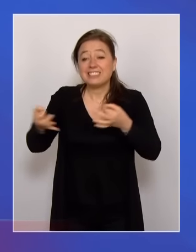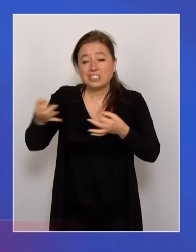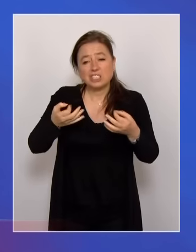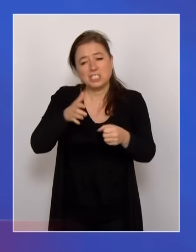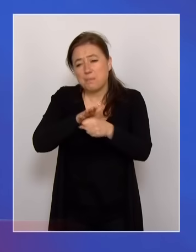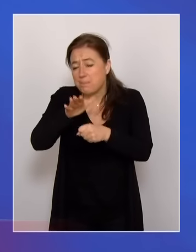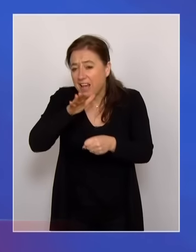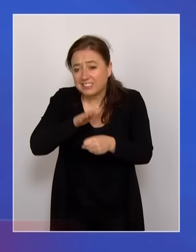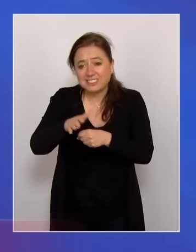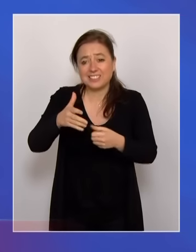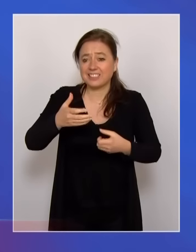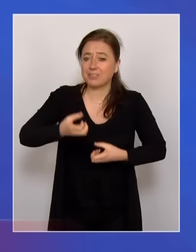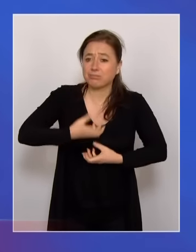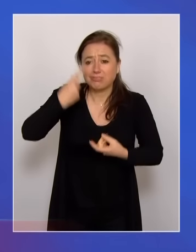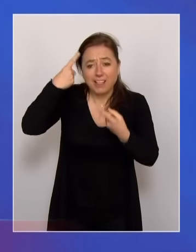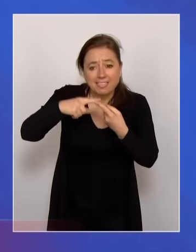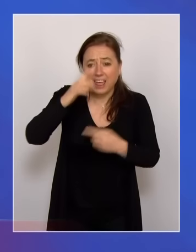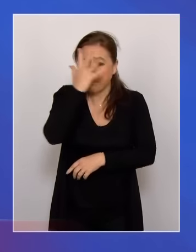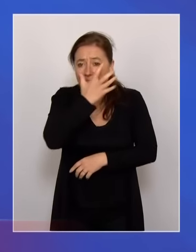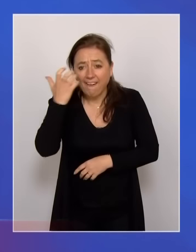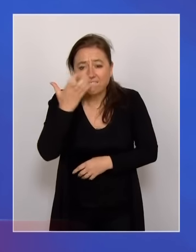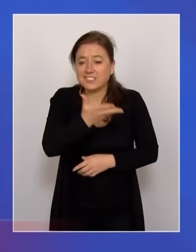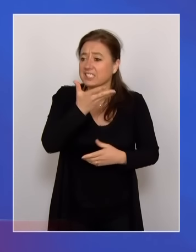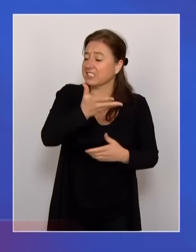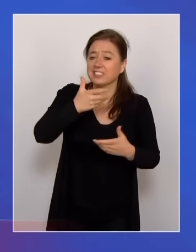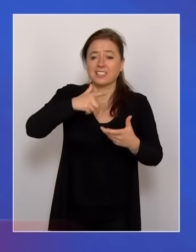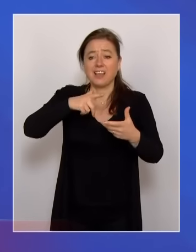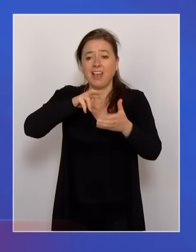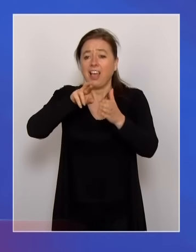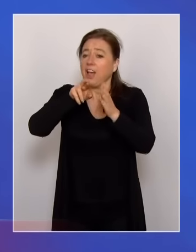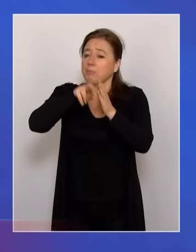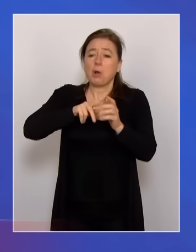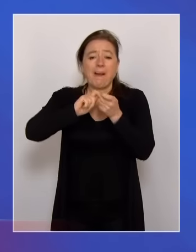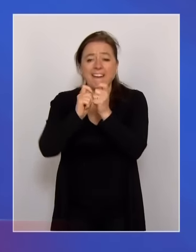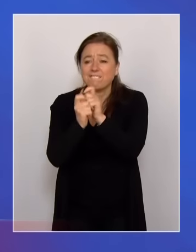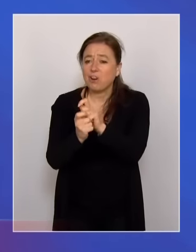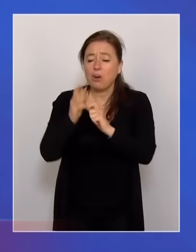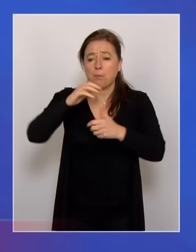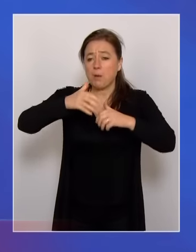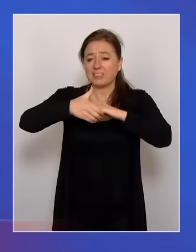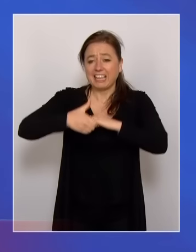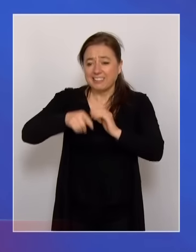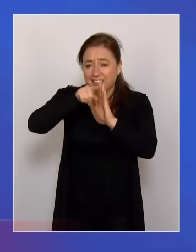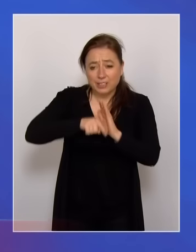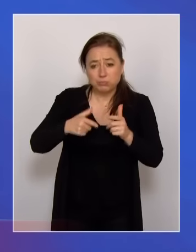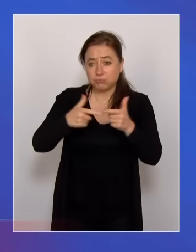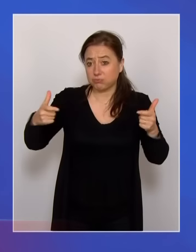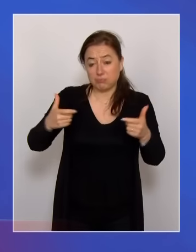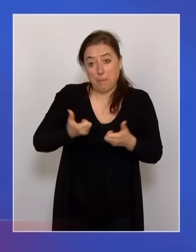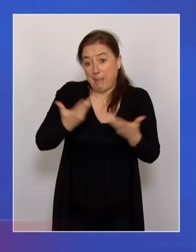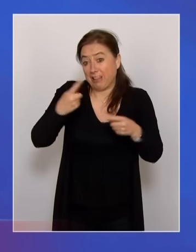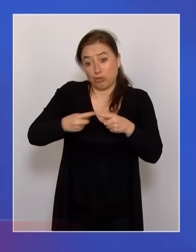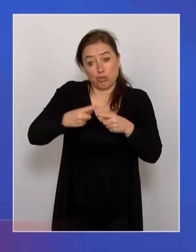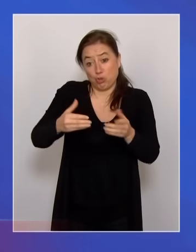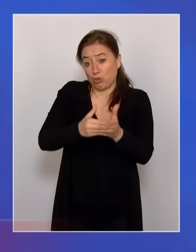africain de notre voisinage de réforme des traités de la modernisation de ces derniers et de tout ce que je n'ai pas dit l